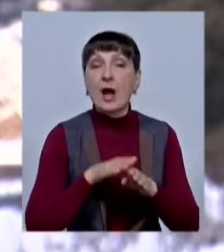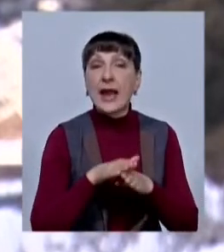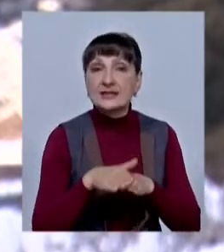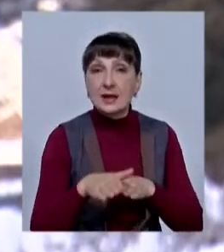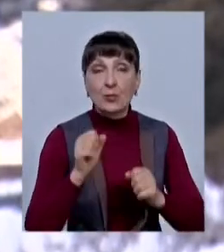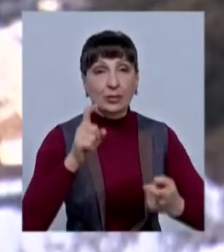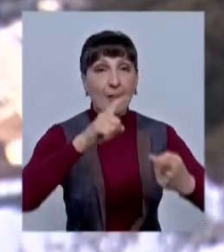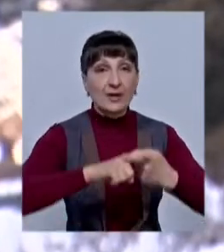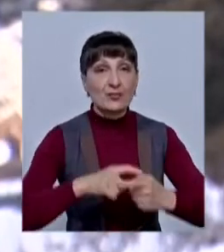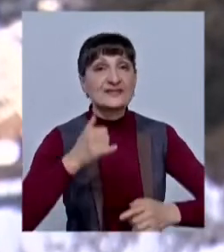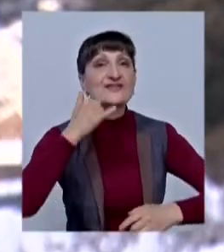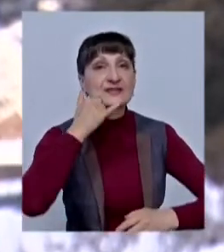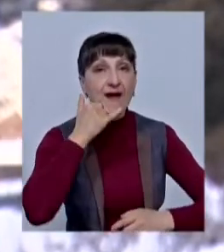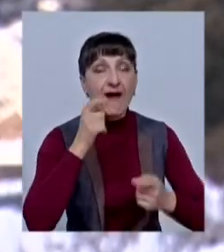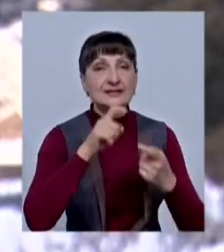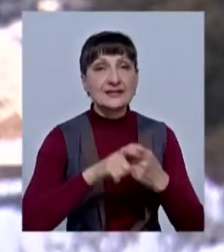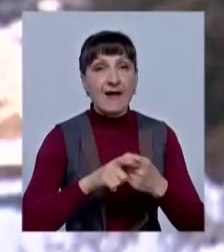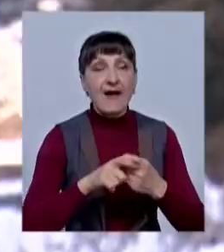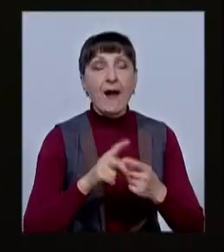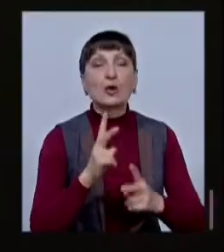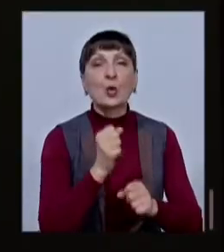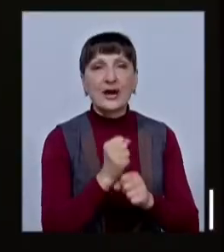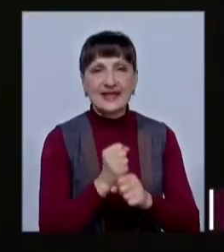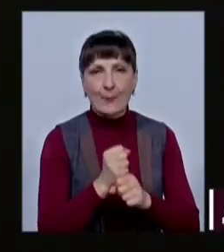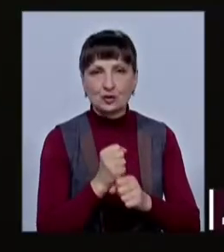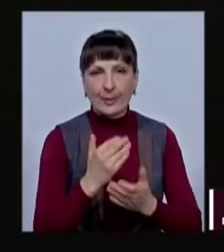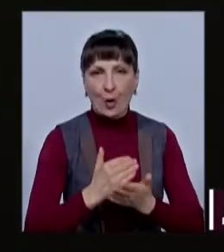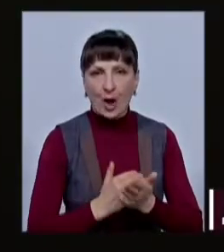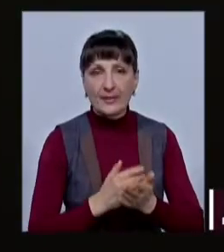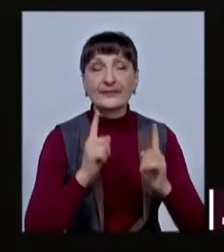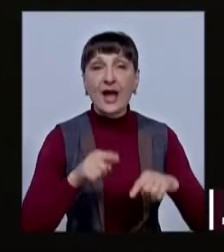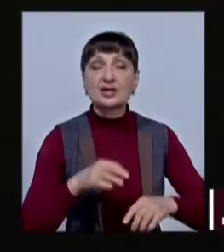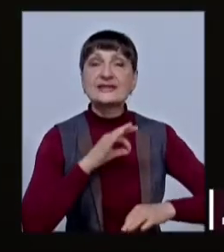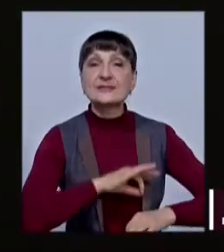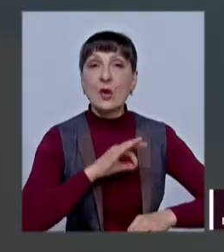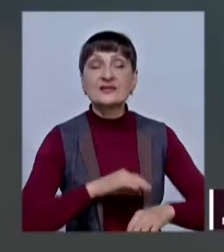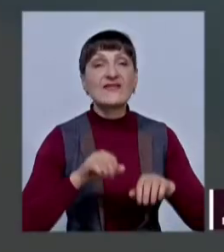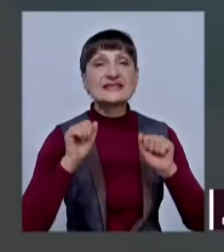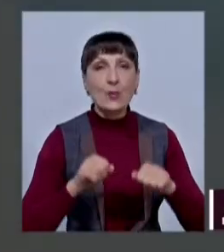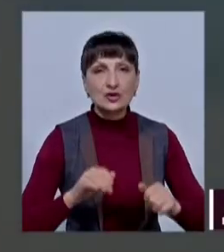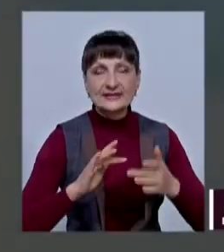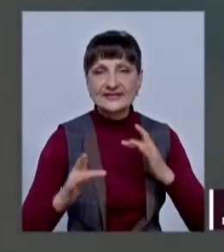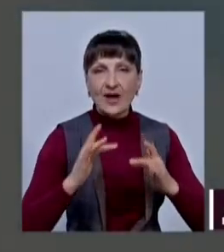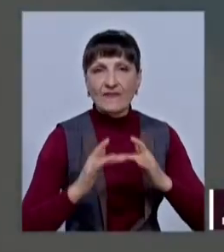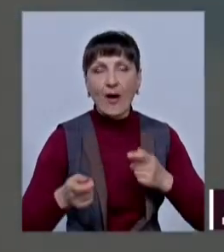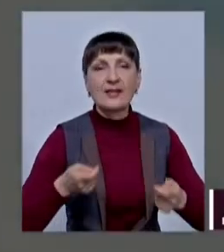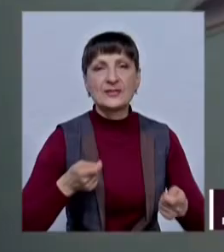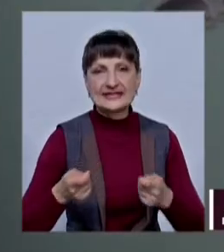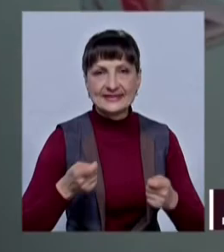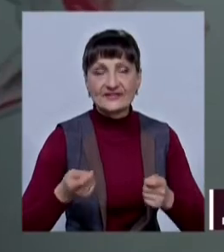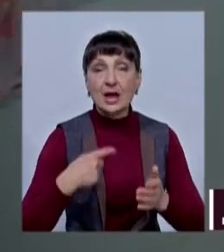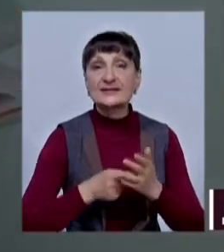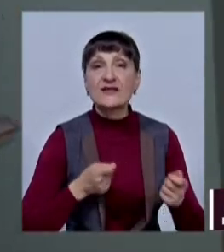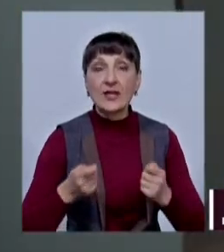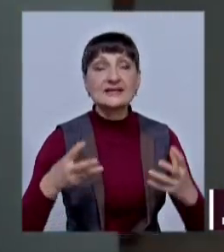напрямую связаться с разработчиком. Сейчас также широко используются возможности цифрового администрирования. Городские